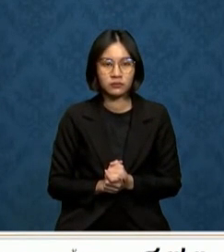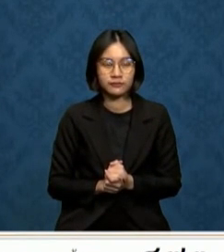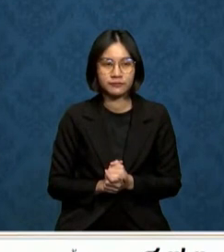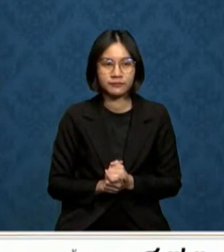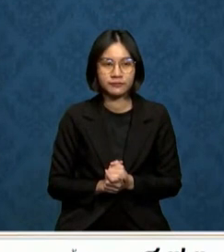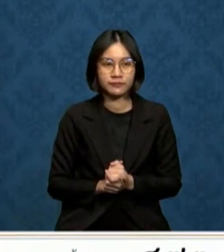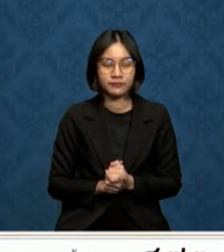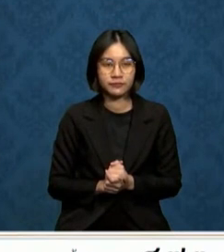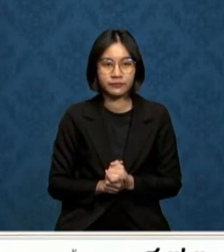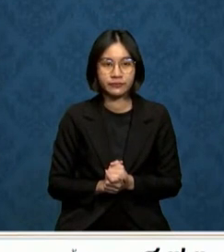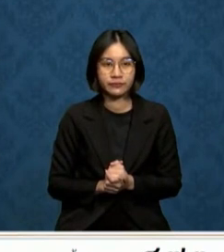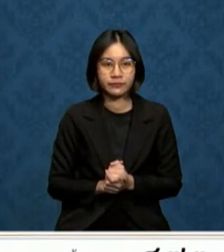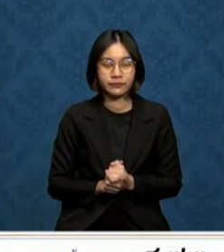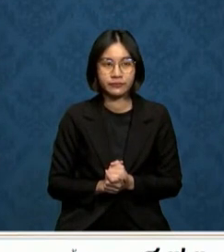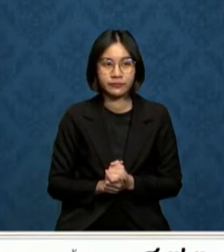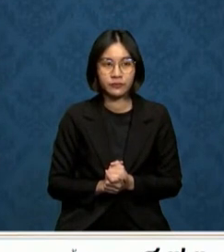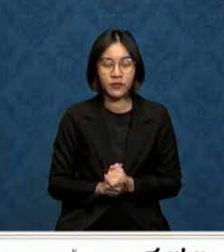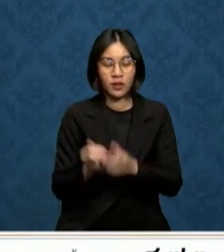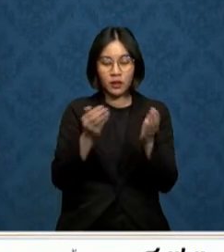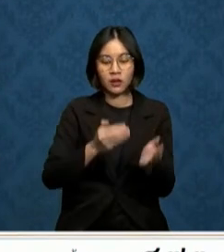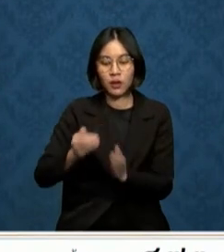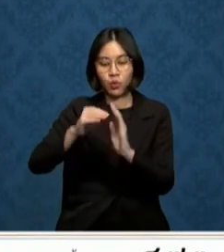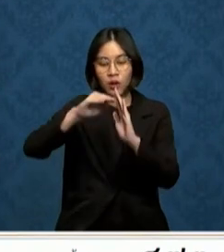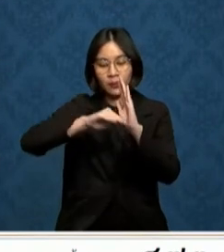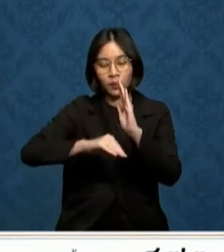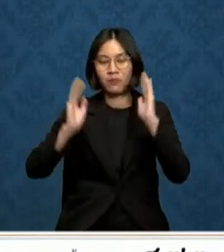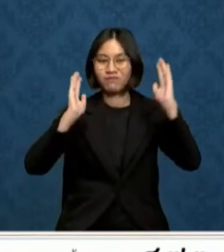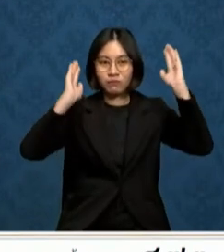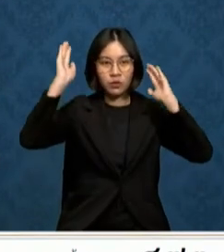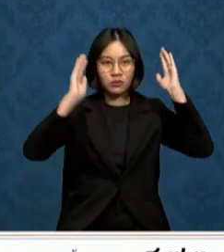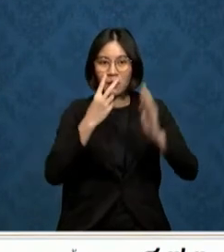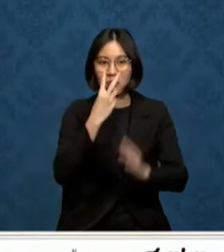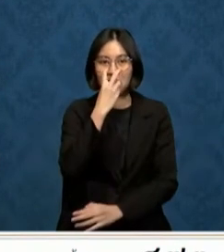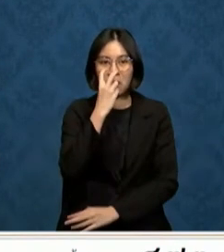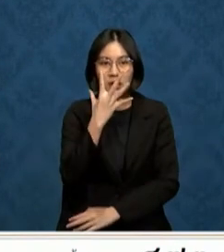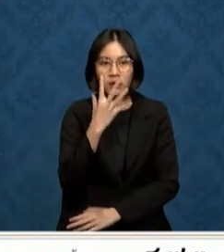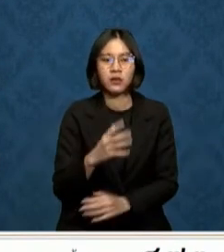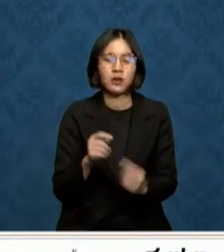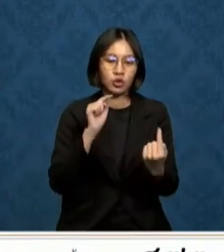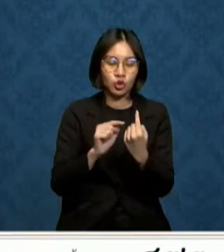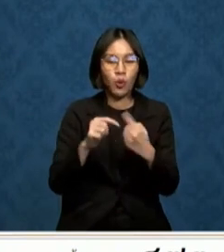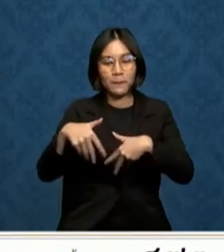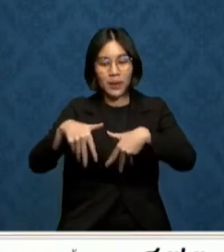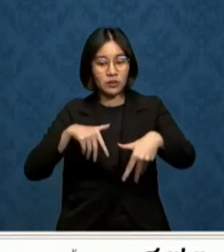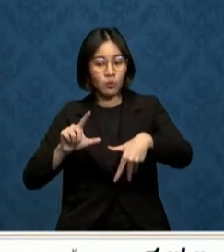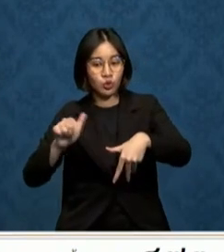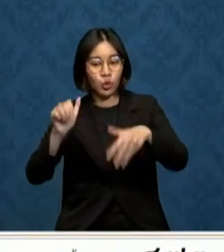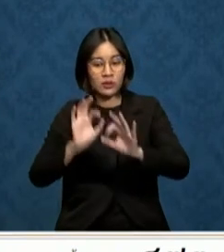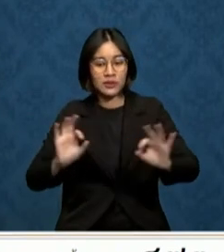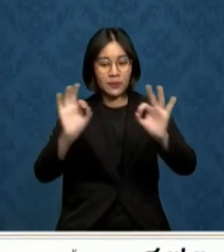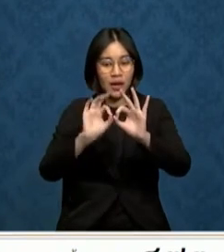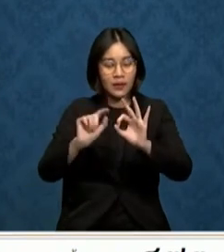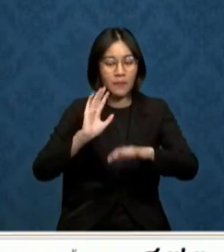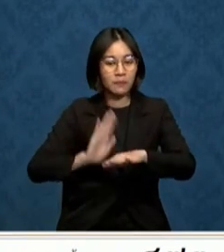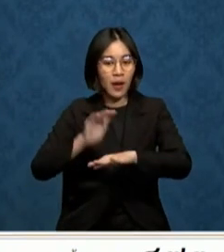ความไม่เห็นกระบวนการประชาธิปไตยกระบวนการที่มาจากประชาชนว่ามีความสำคัญว่ามีความ